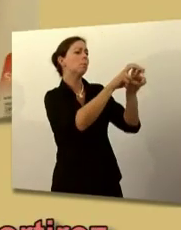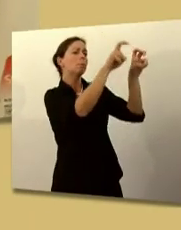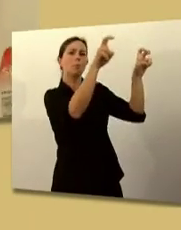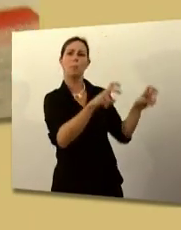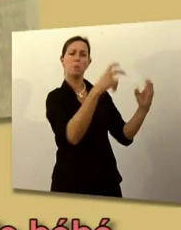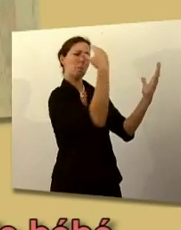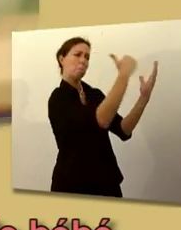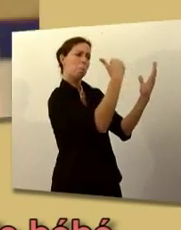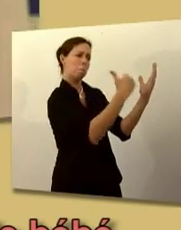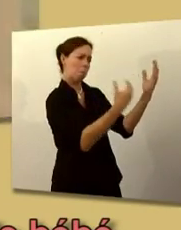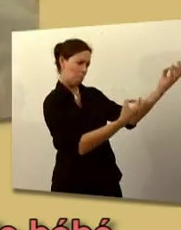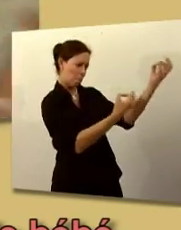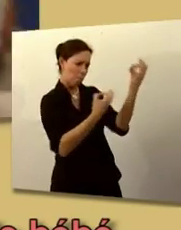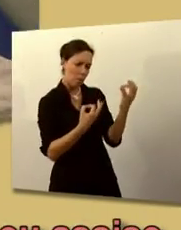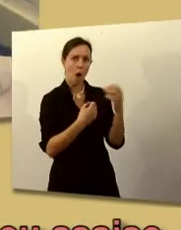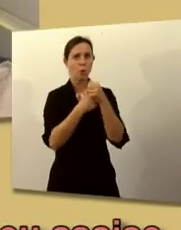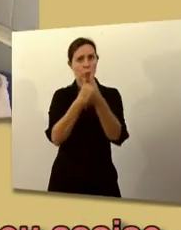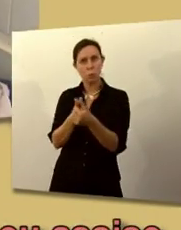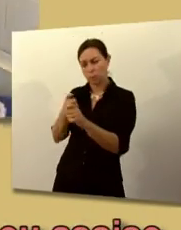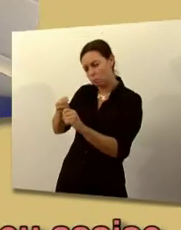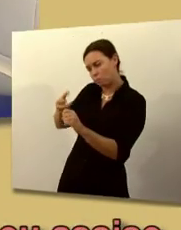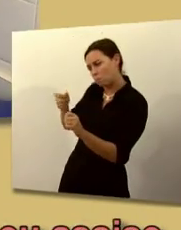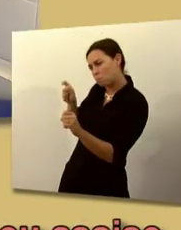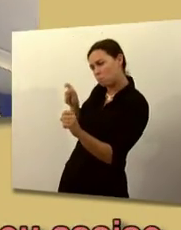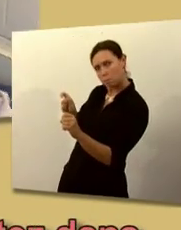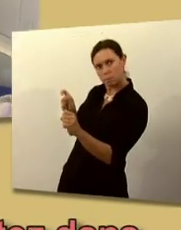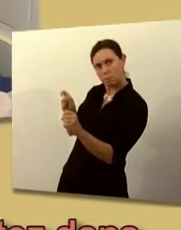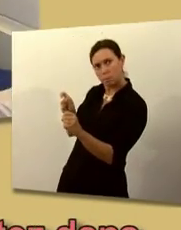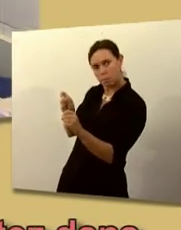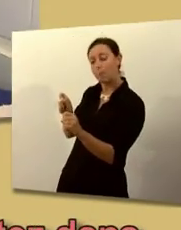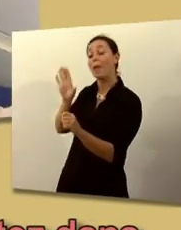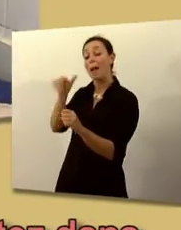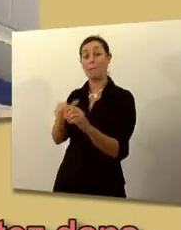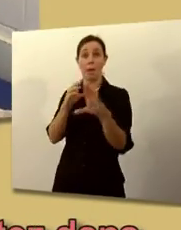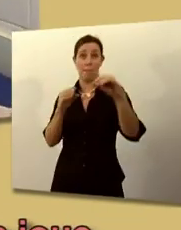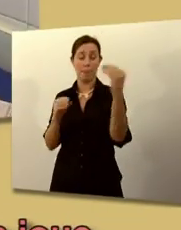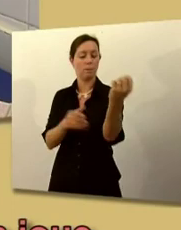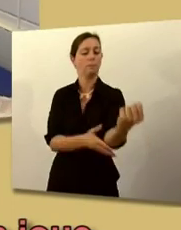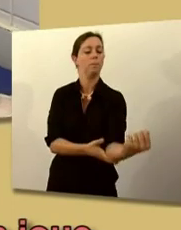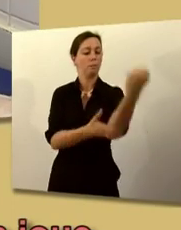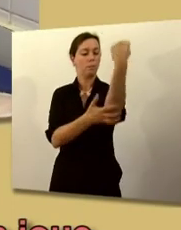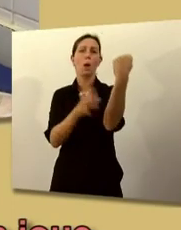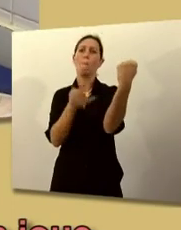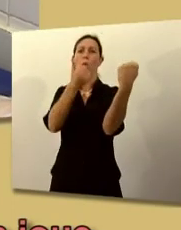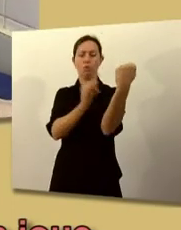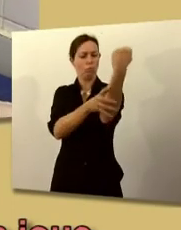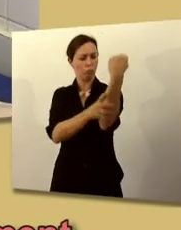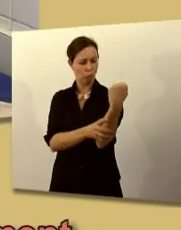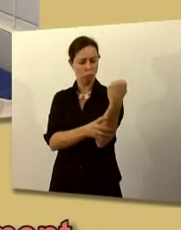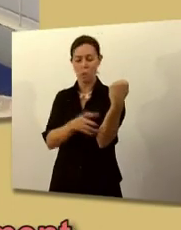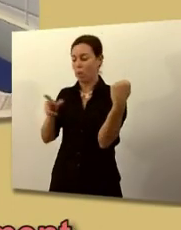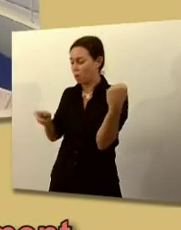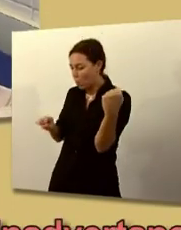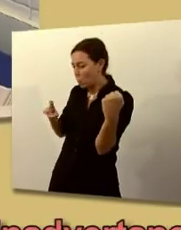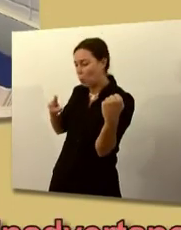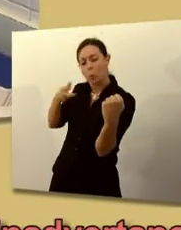sortir. D'accord. Vous mettez votre bébé en position un peu assise et vous le mettez dans le creux de la joue, tout